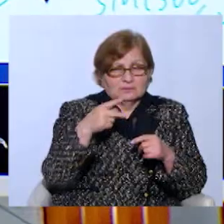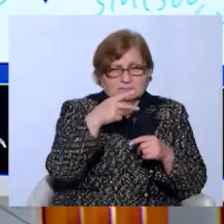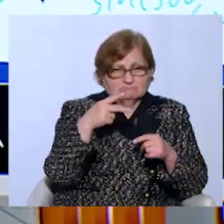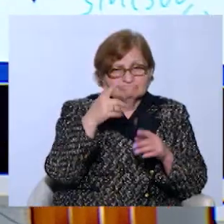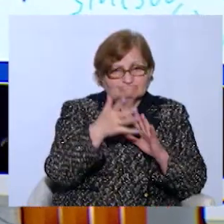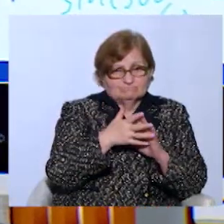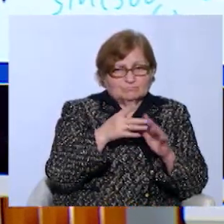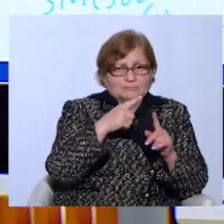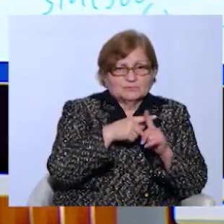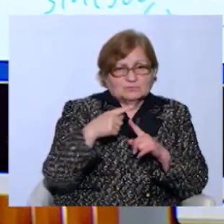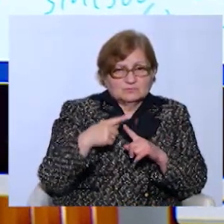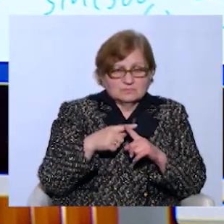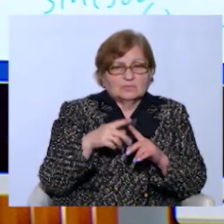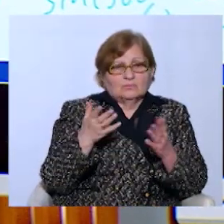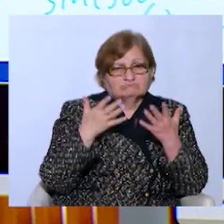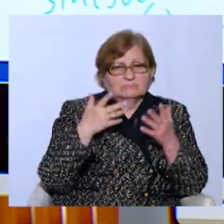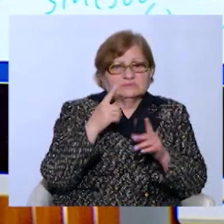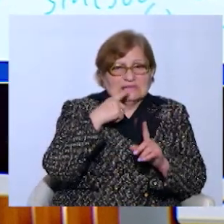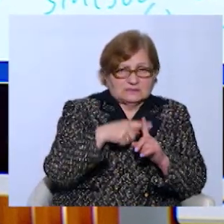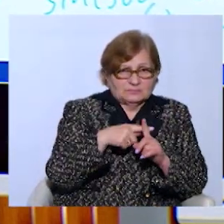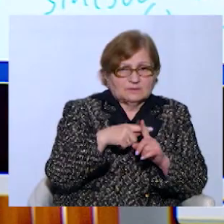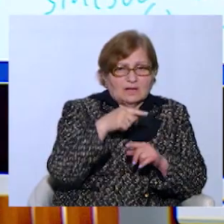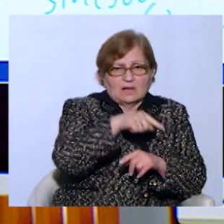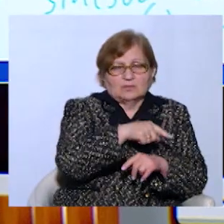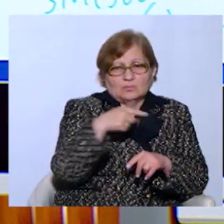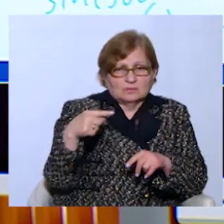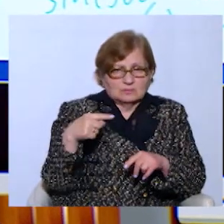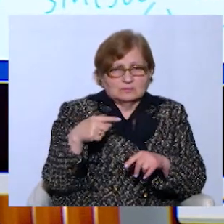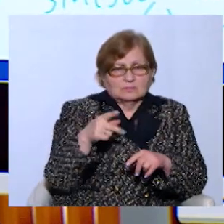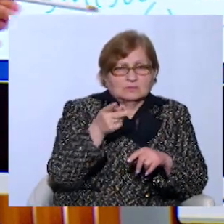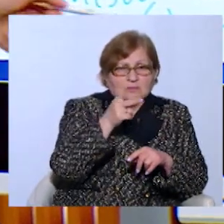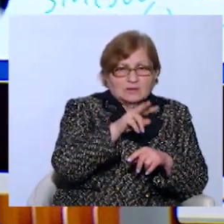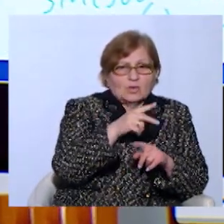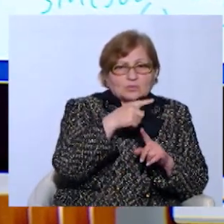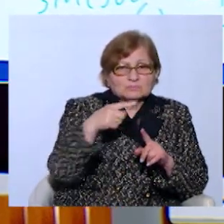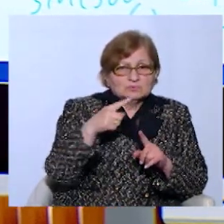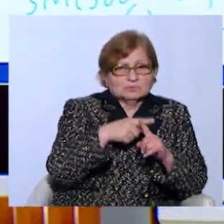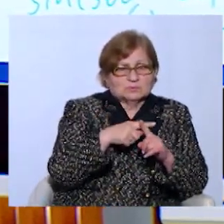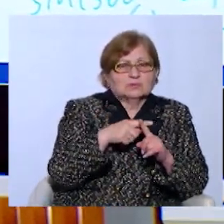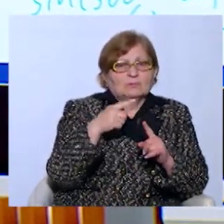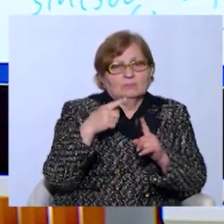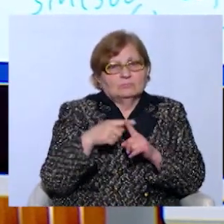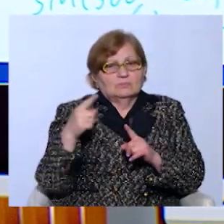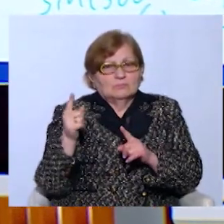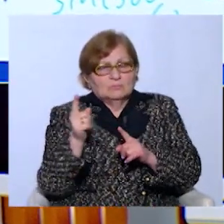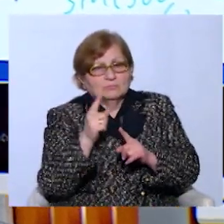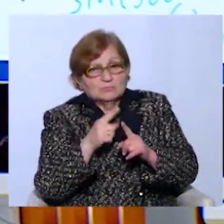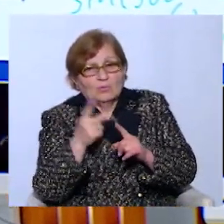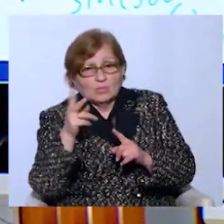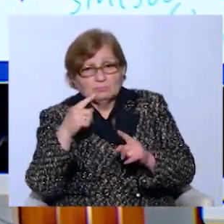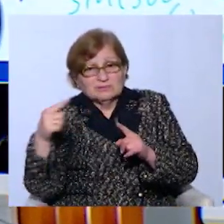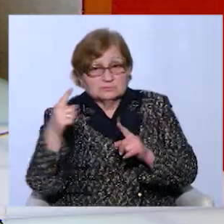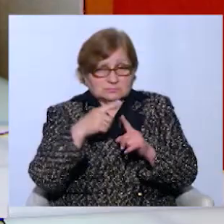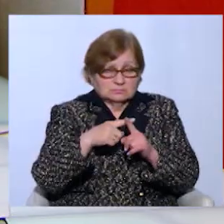და მიხვედრა რომ პლუსი პლუსზე რა თქმა უნდა დადებითია, აქ არის უარყოფითი, აქ არის დადებითი, რადგან ორი მინუსი ბათილდება და პლუსი და მინუსი იძლევა მინუს.